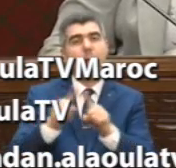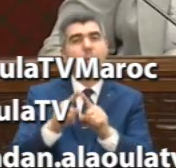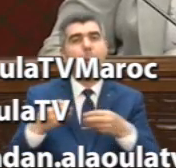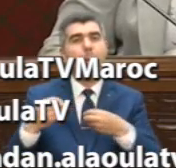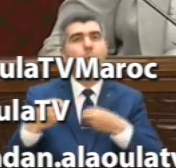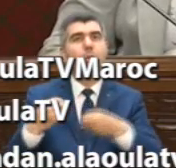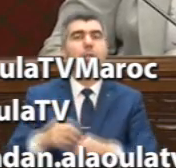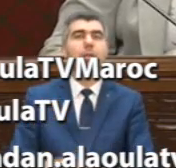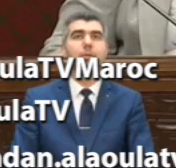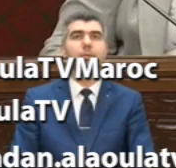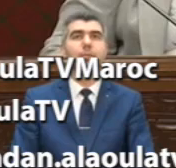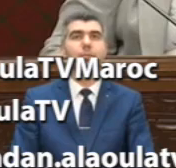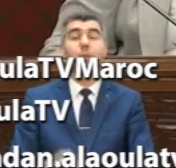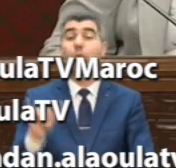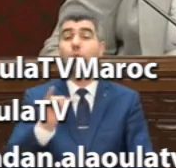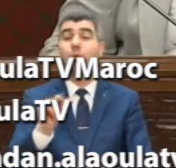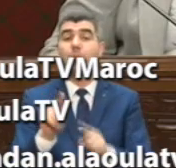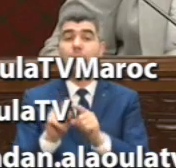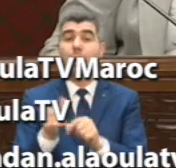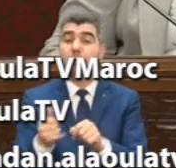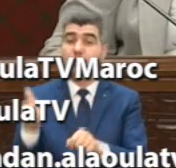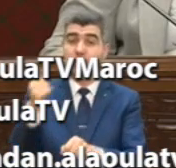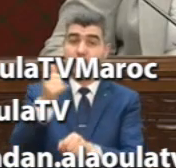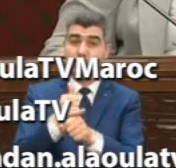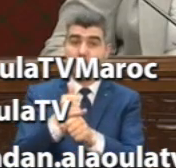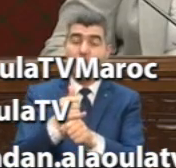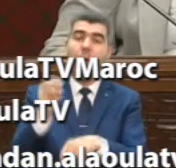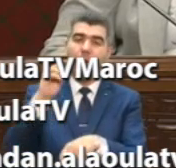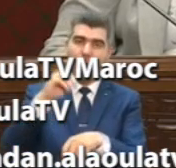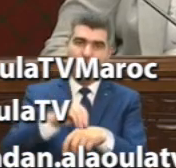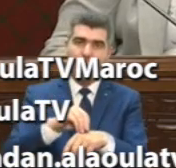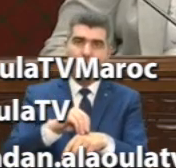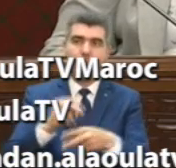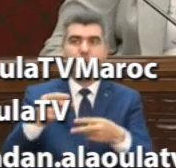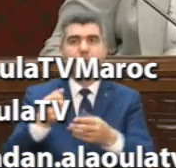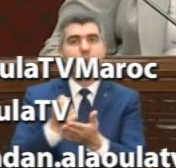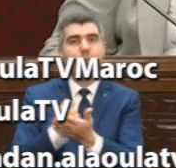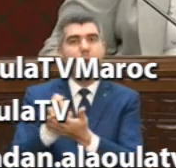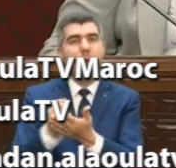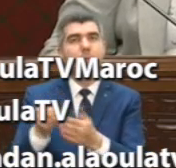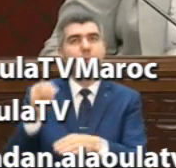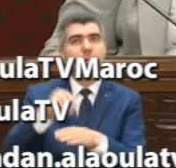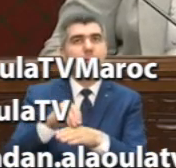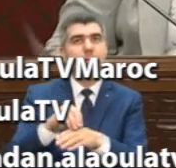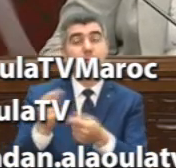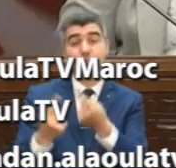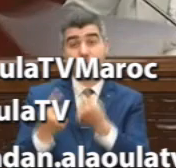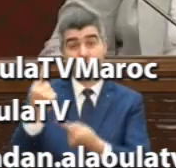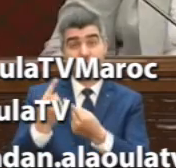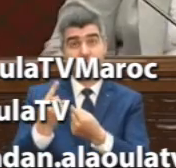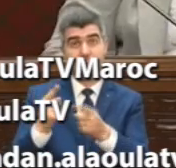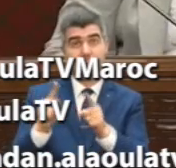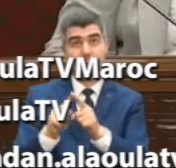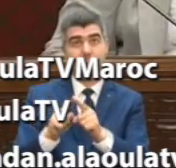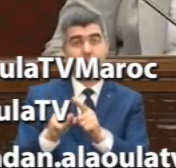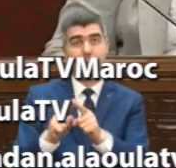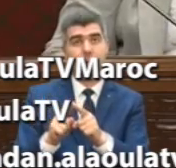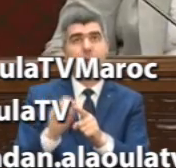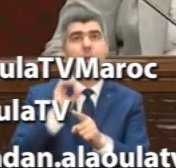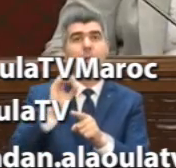ياك ملي ما غادي يطلع حتى حد طبعا غادي تعاود، ملي غادي تعاود لك الحق